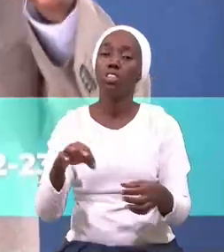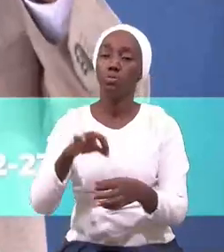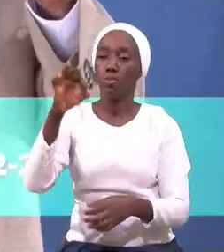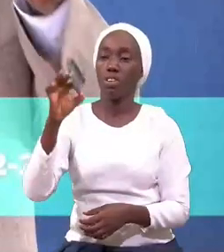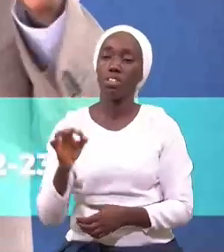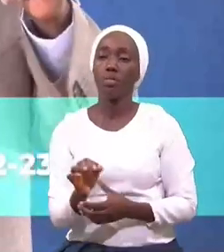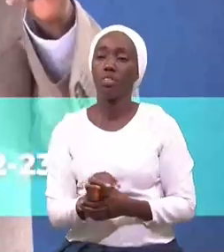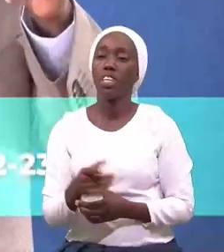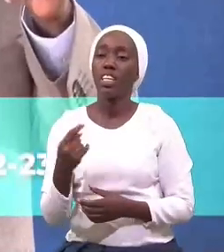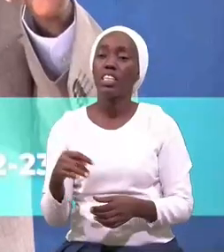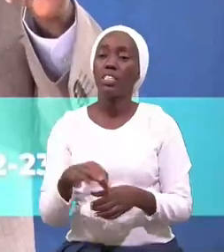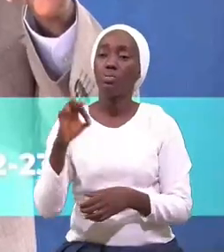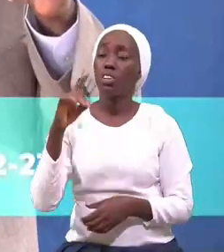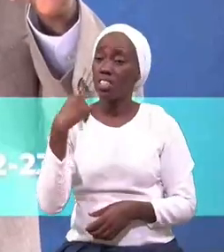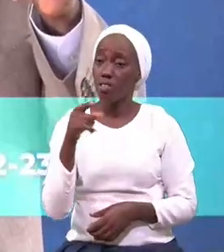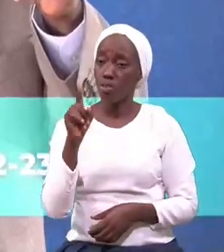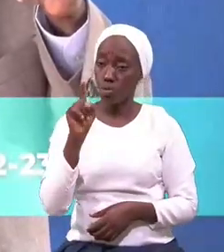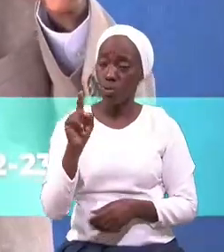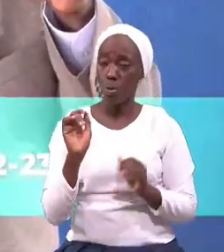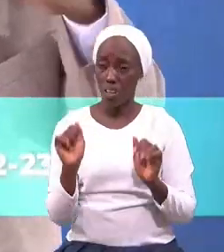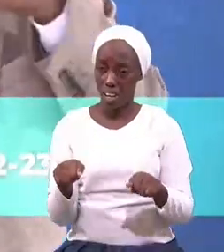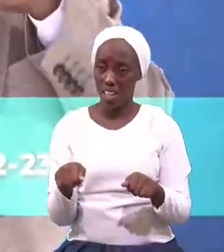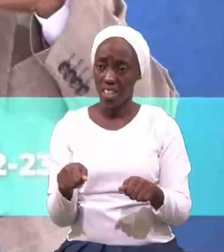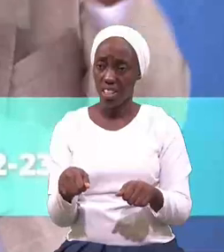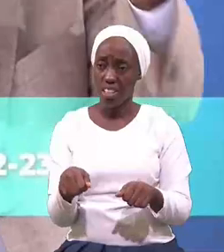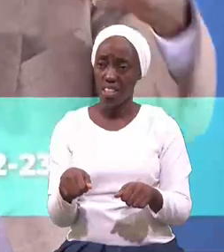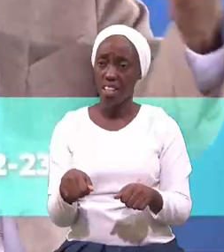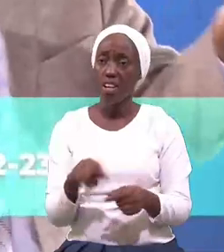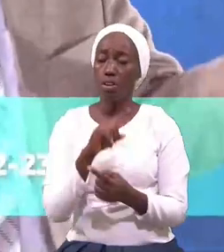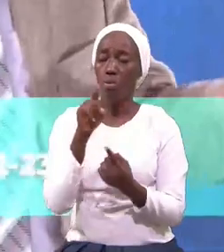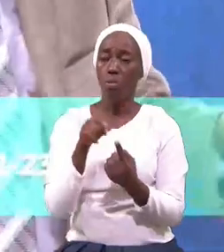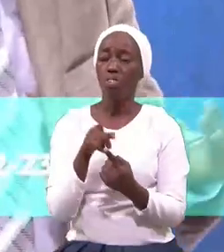Ne contredis pas l'Esprit. L'Esprit dit, tu peux.